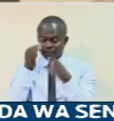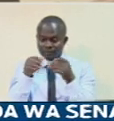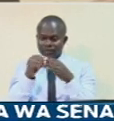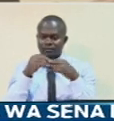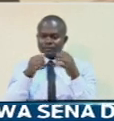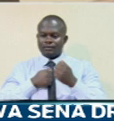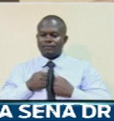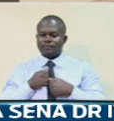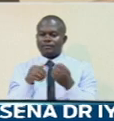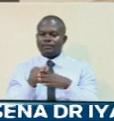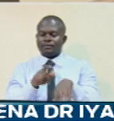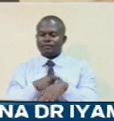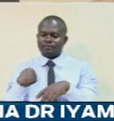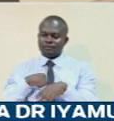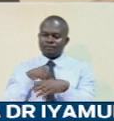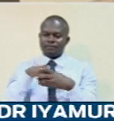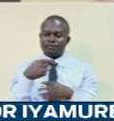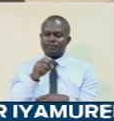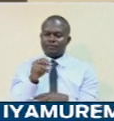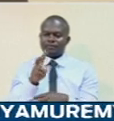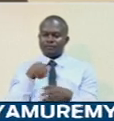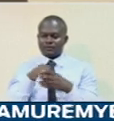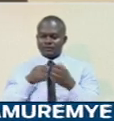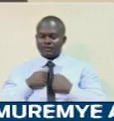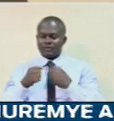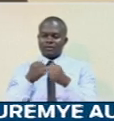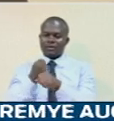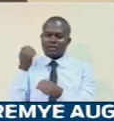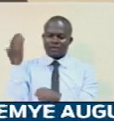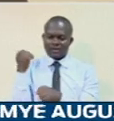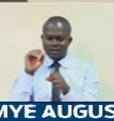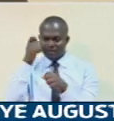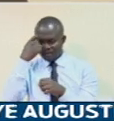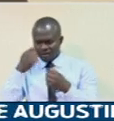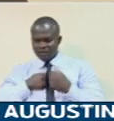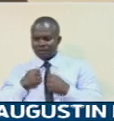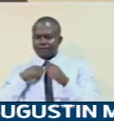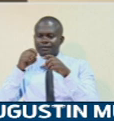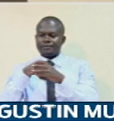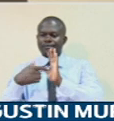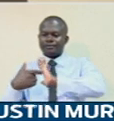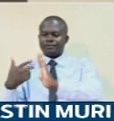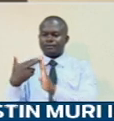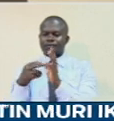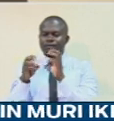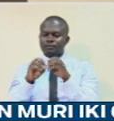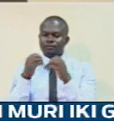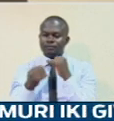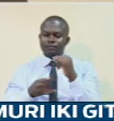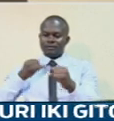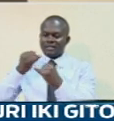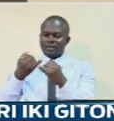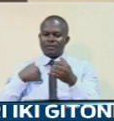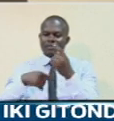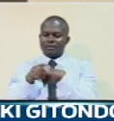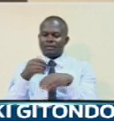bw'u Rwanda igihe twari i Geneve mu kwezi kwa gatatu umwaka ushize na guverinoma y'u Rwanda rwamuritse raporo ku muryango mpuzamahanga w'abafite